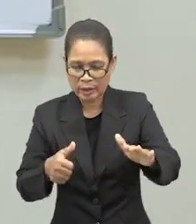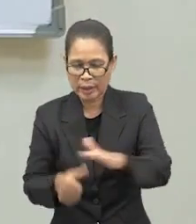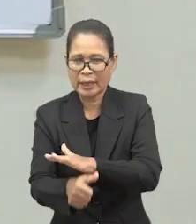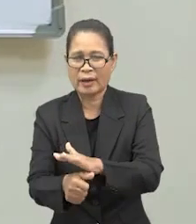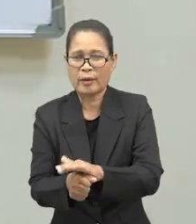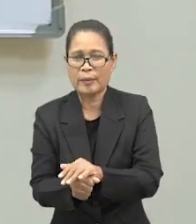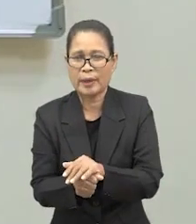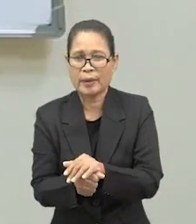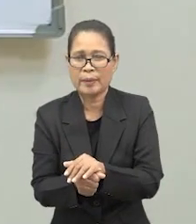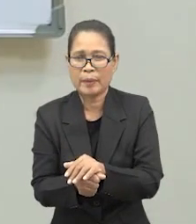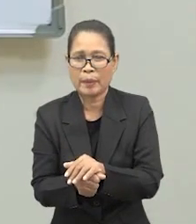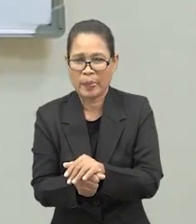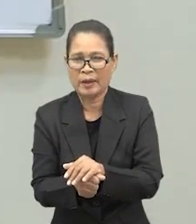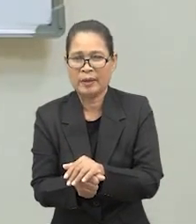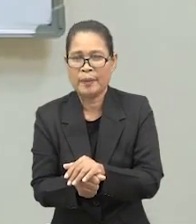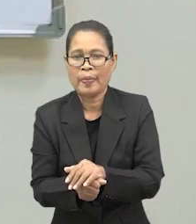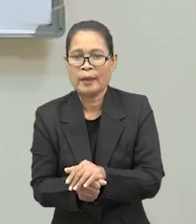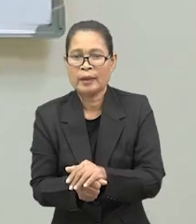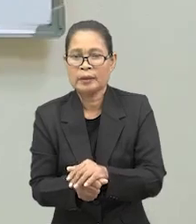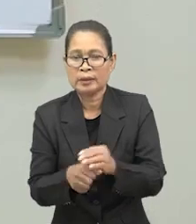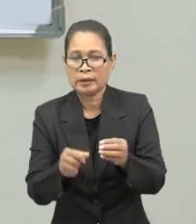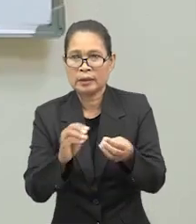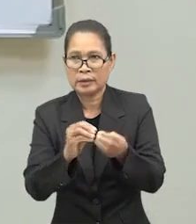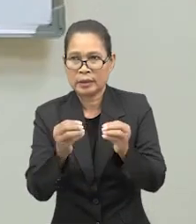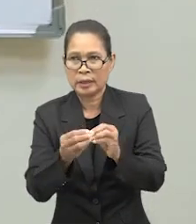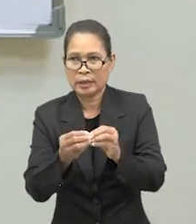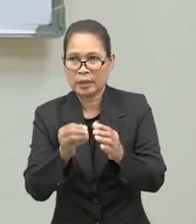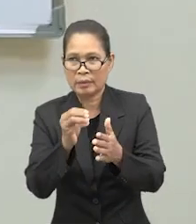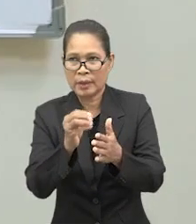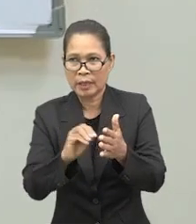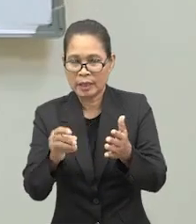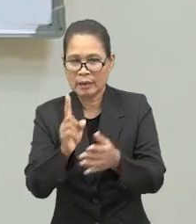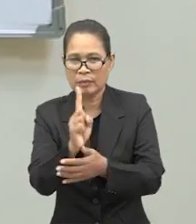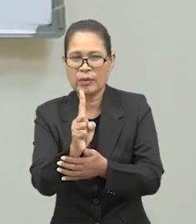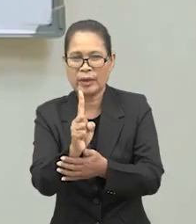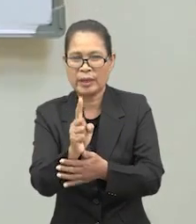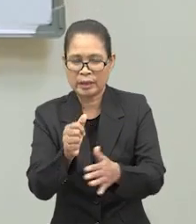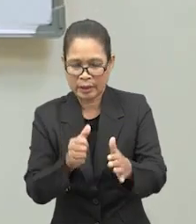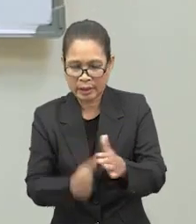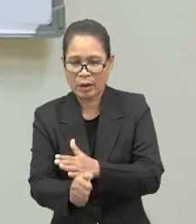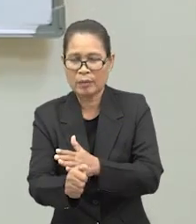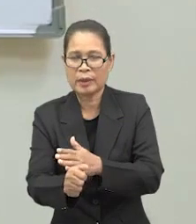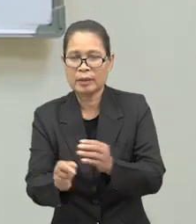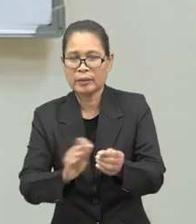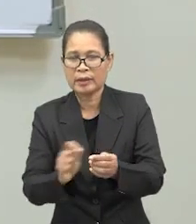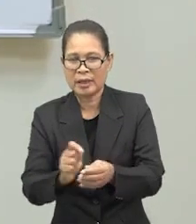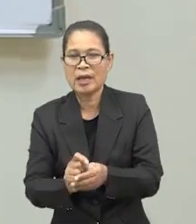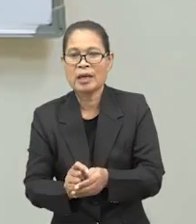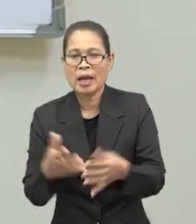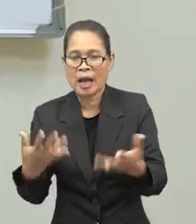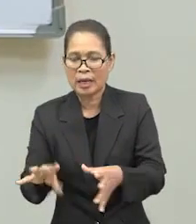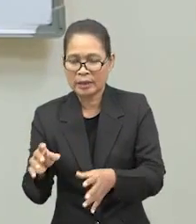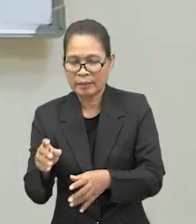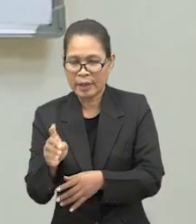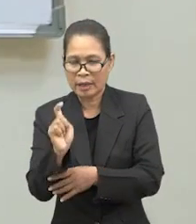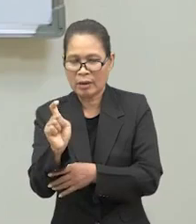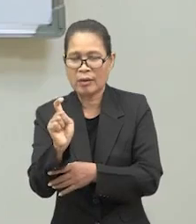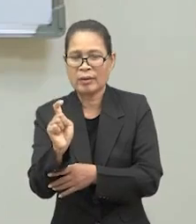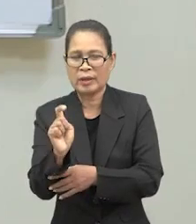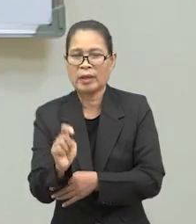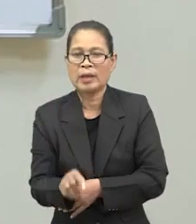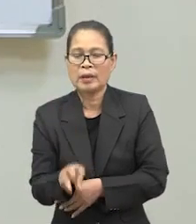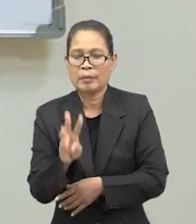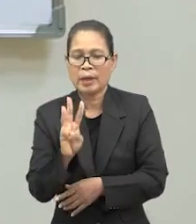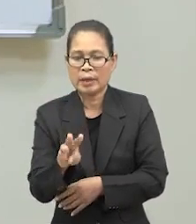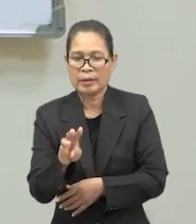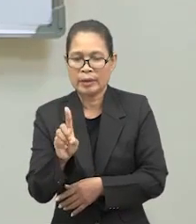nọt muối nước hàng cào nè đôi như chẳng nè con đặt là bạc lệ muối hái con tay chia bát thiên chấm nọt nước chóp chấm con đặt khò bây